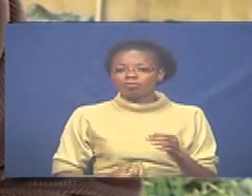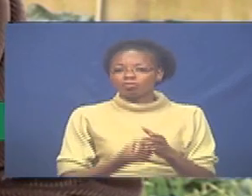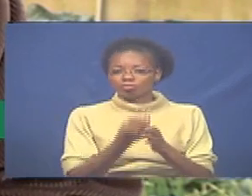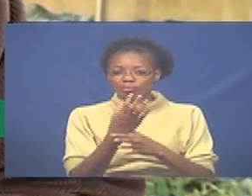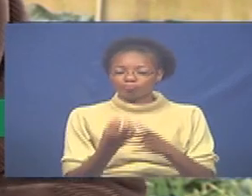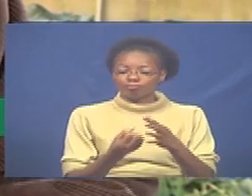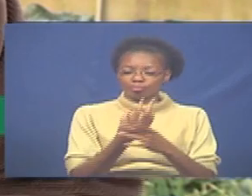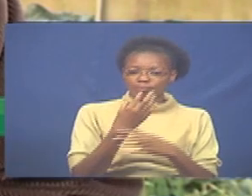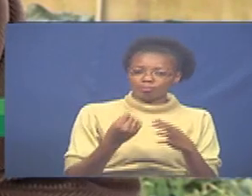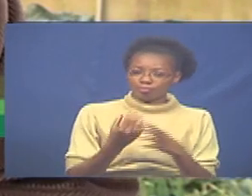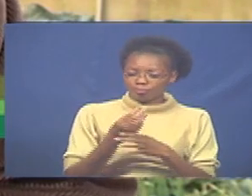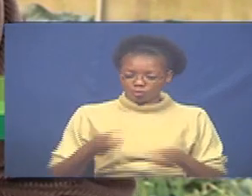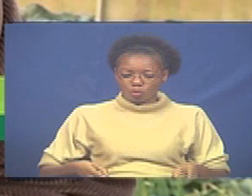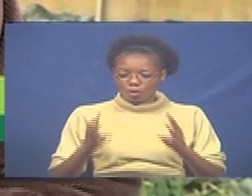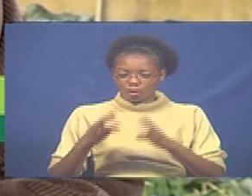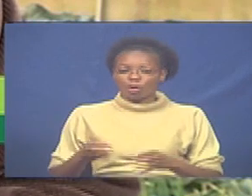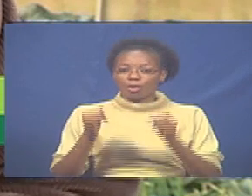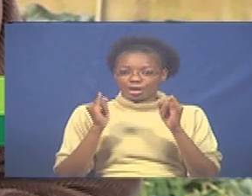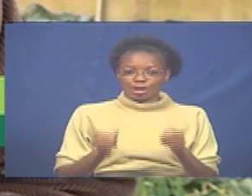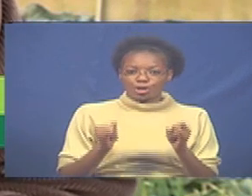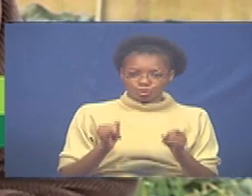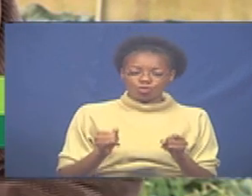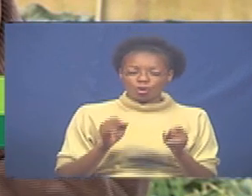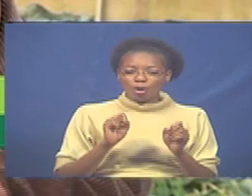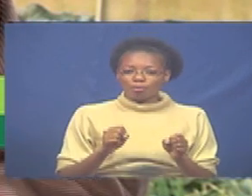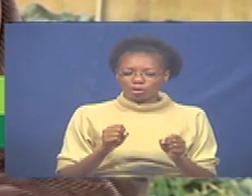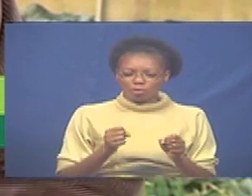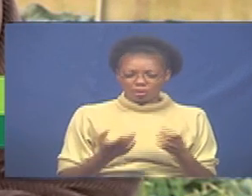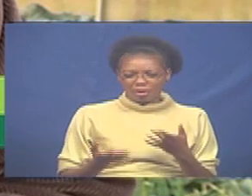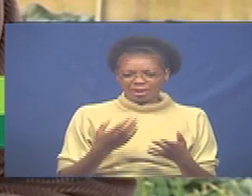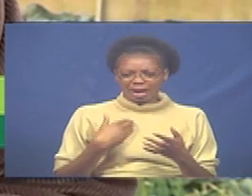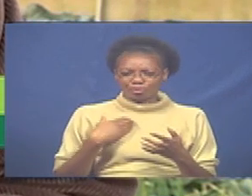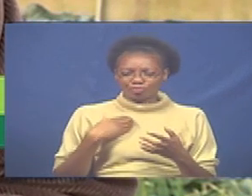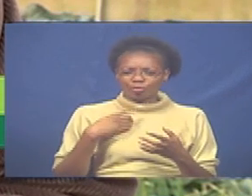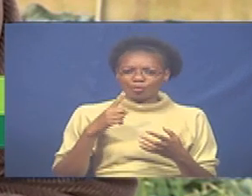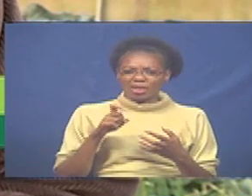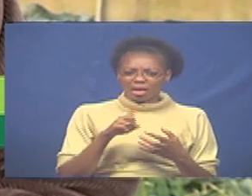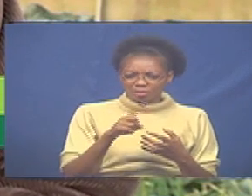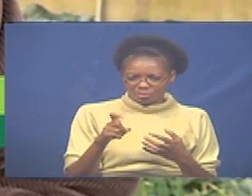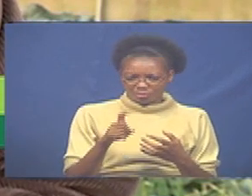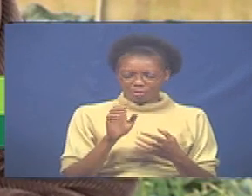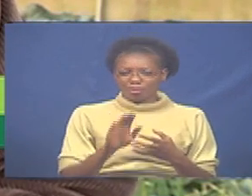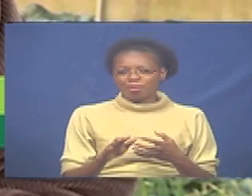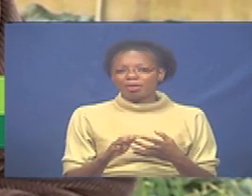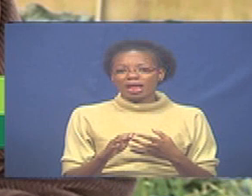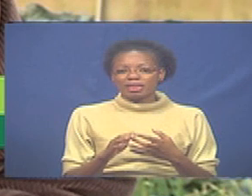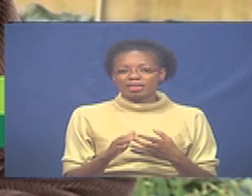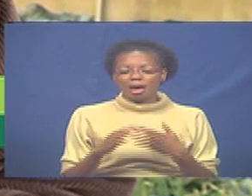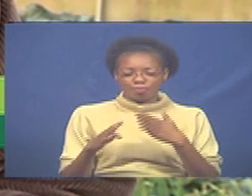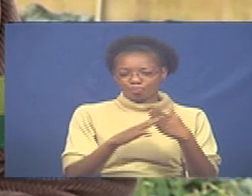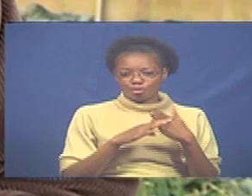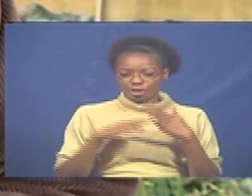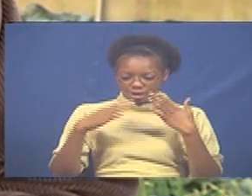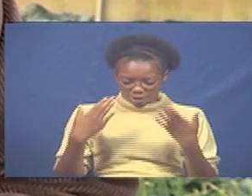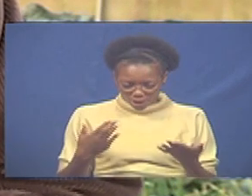kituo cha utafiti kile ambacho karibu nawe. Upate mawaidha juu ya hiyo mmea ambao unataka kupanda. Ukitoka hapo utapata